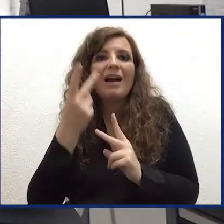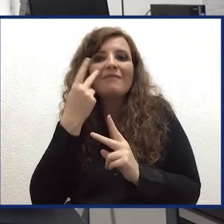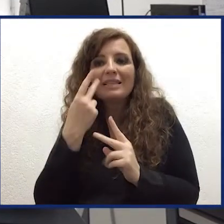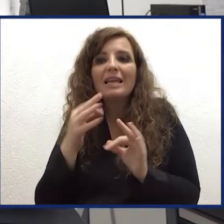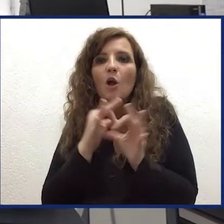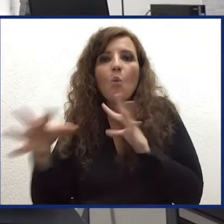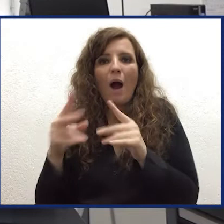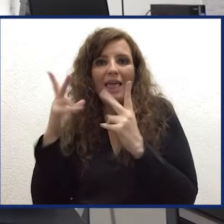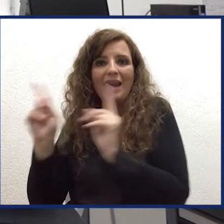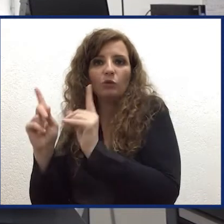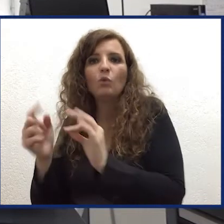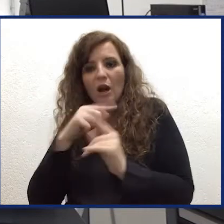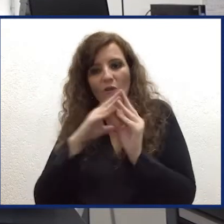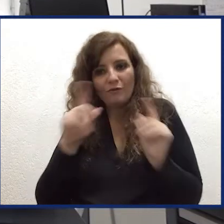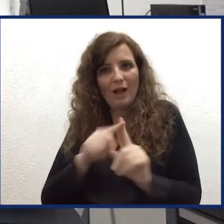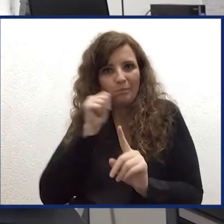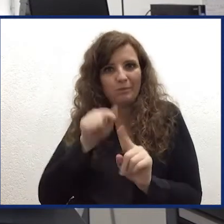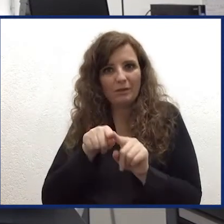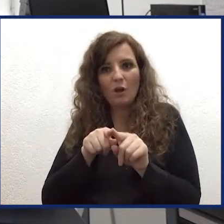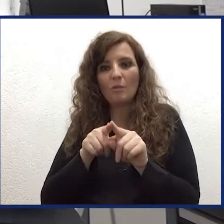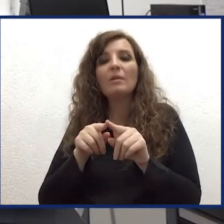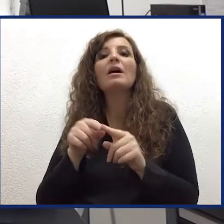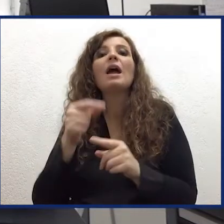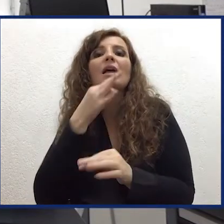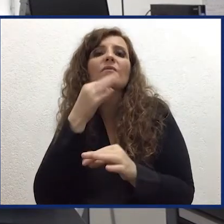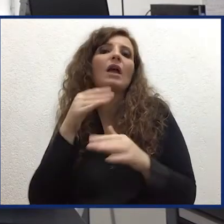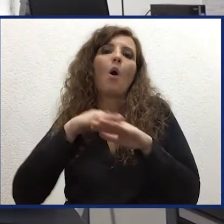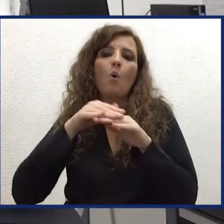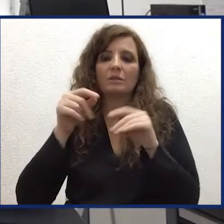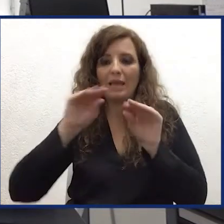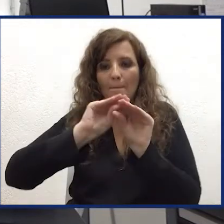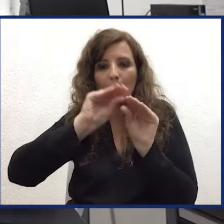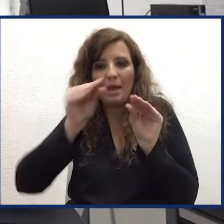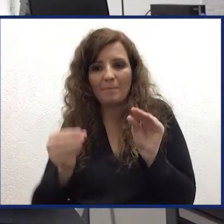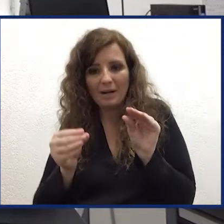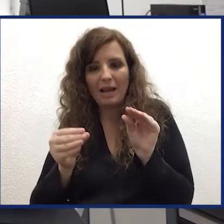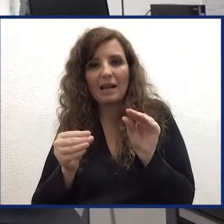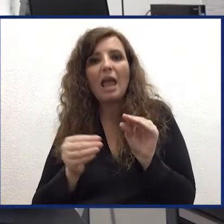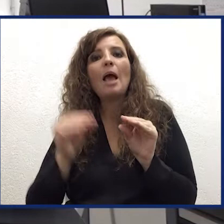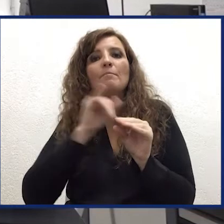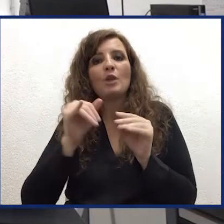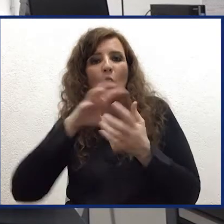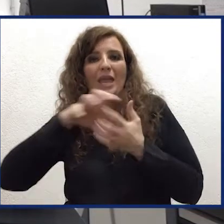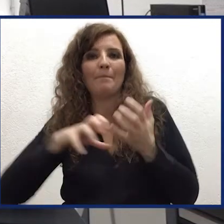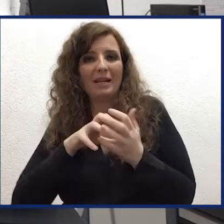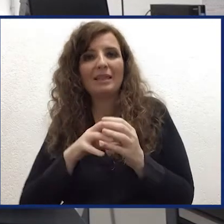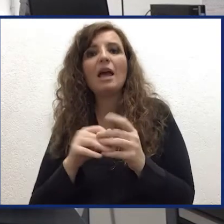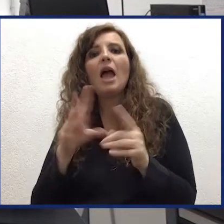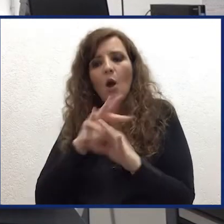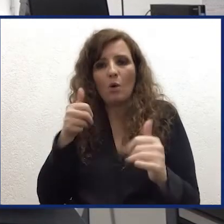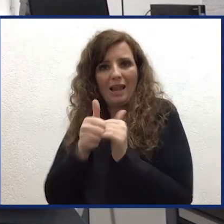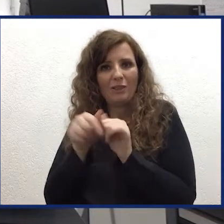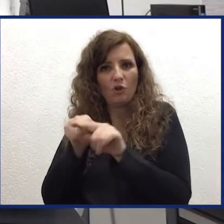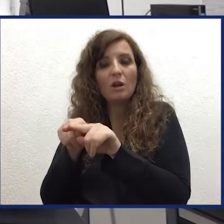la compartimentalizzazione che troviamo in vivo mediante delle membrane bioibride e un reattore biocatalitico a